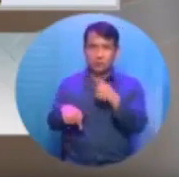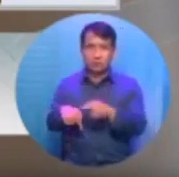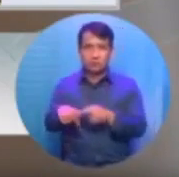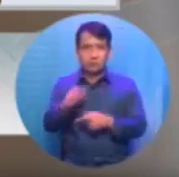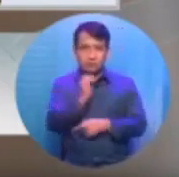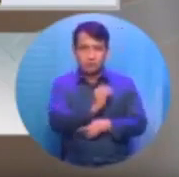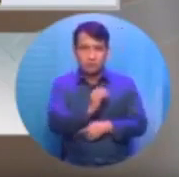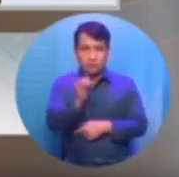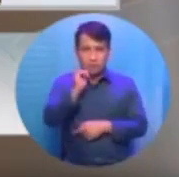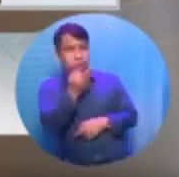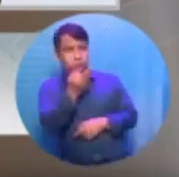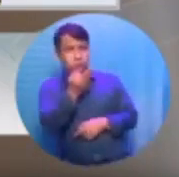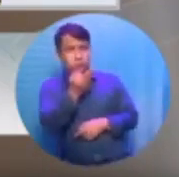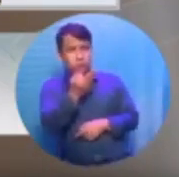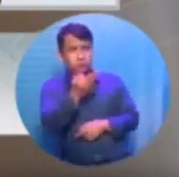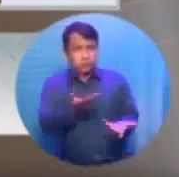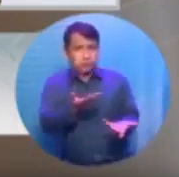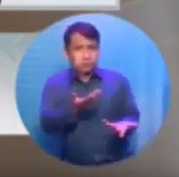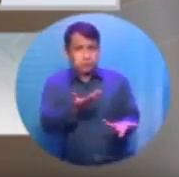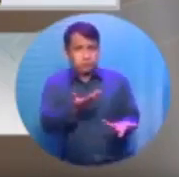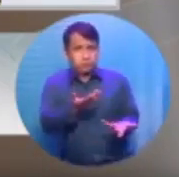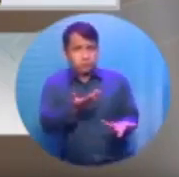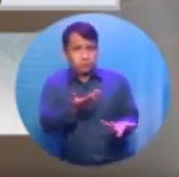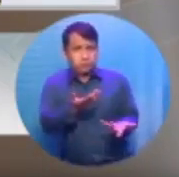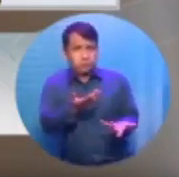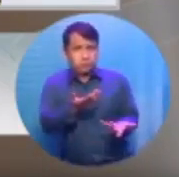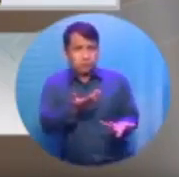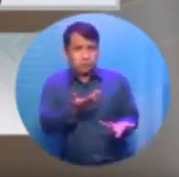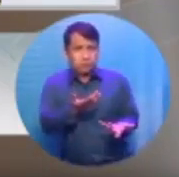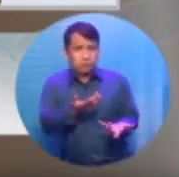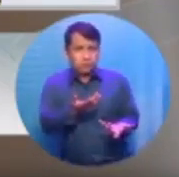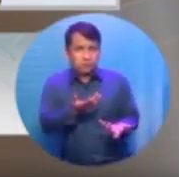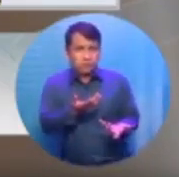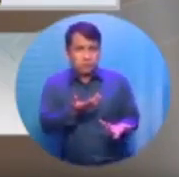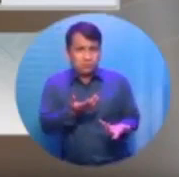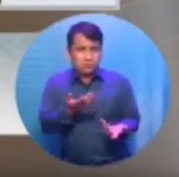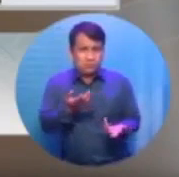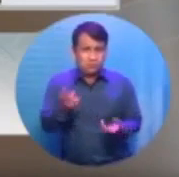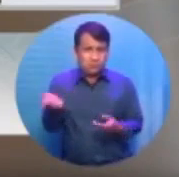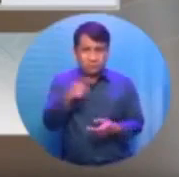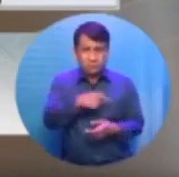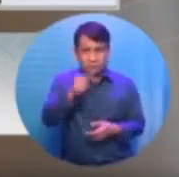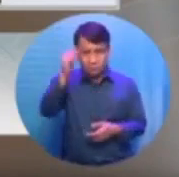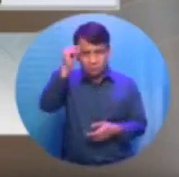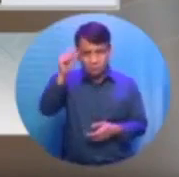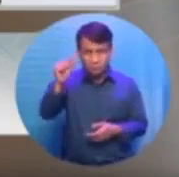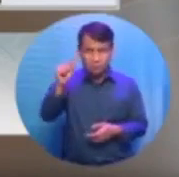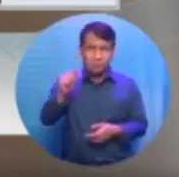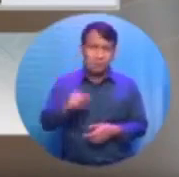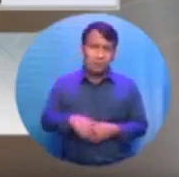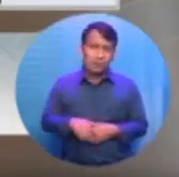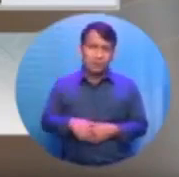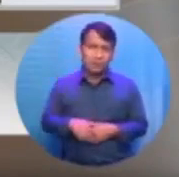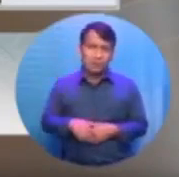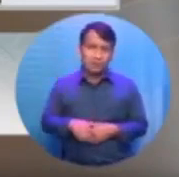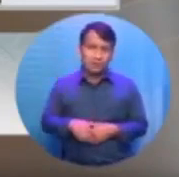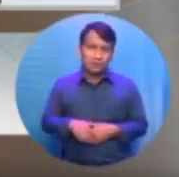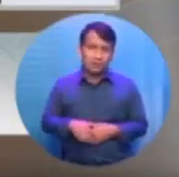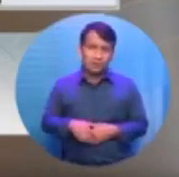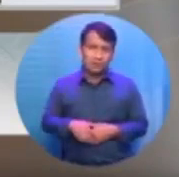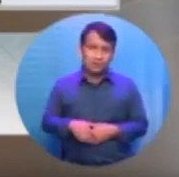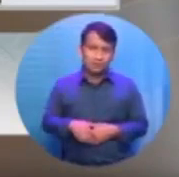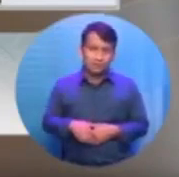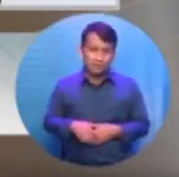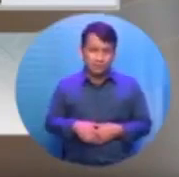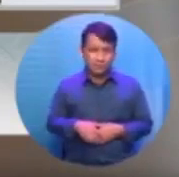alak, and then mumurahin ka? Chairman hindi. Naman, ginawagan mo naman yung utak namin na parang utak mo na utak ipis. Sorry, Chairman, ha? No,